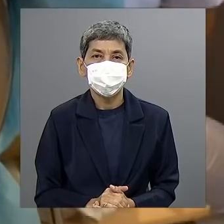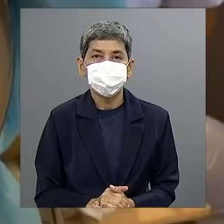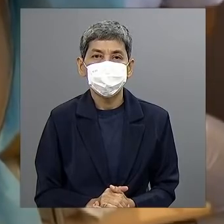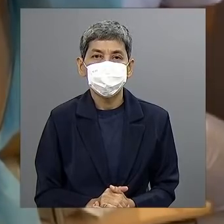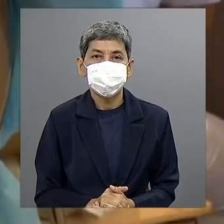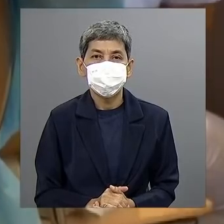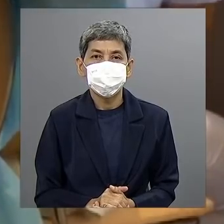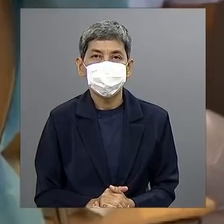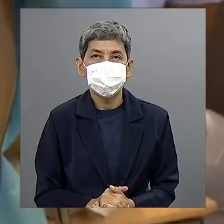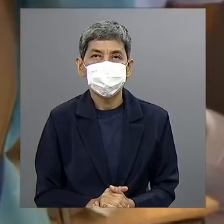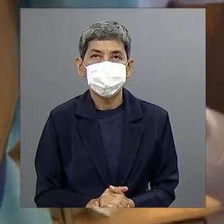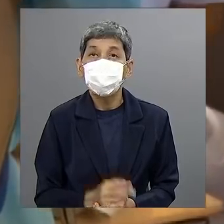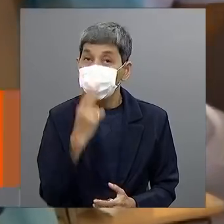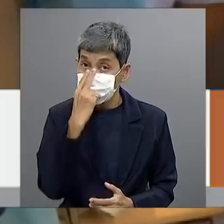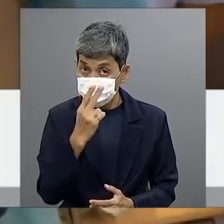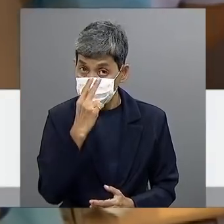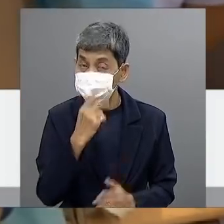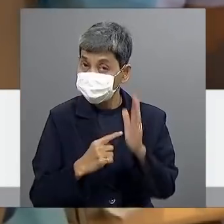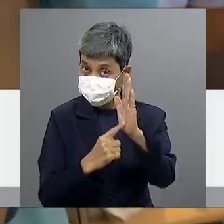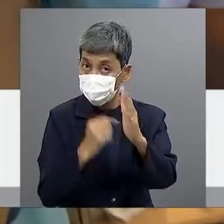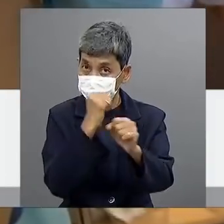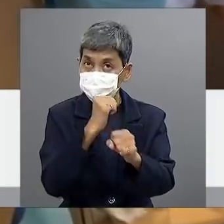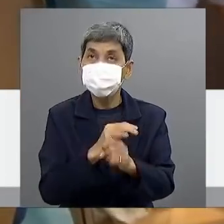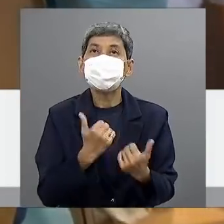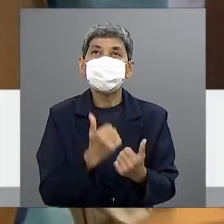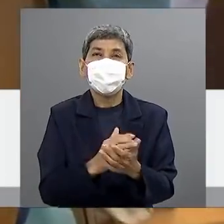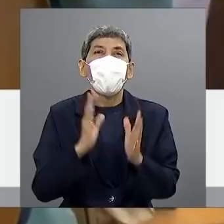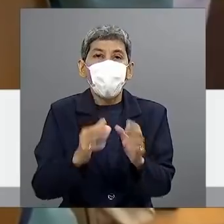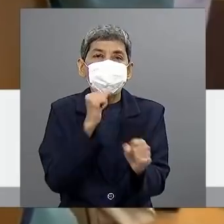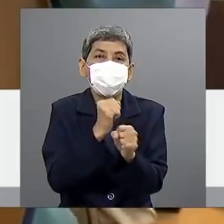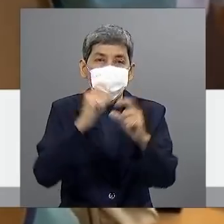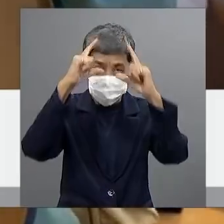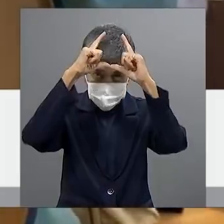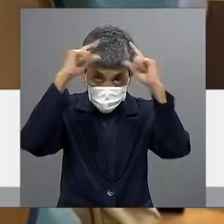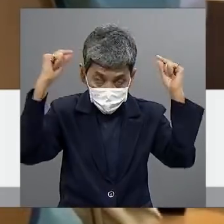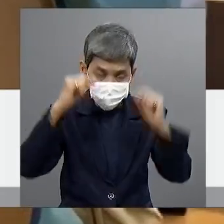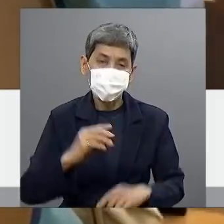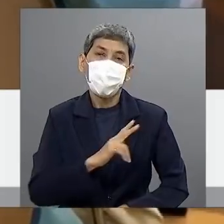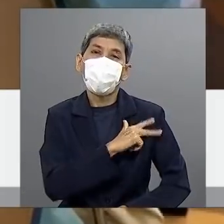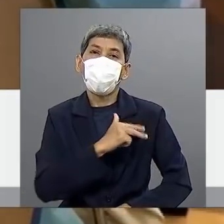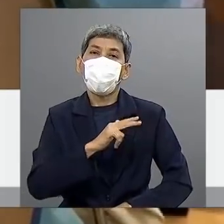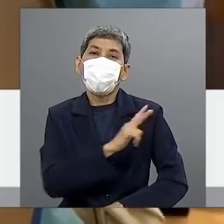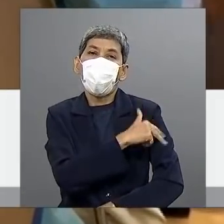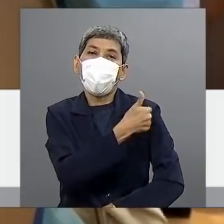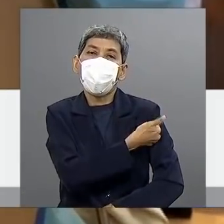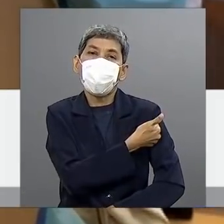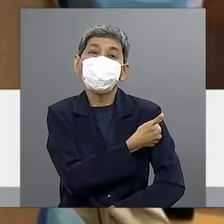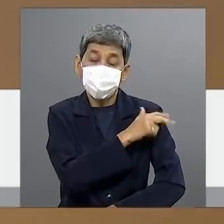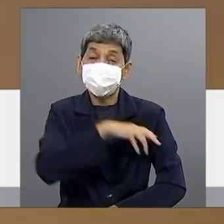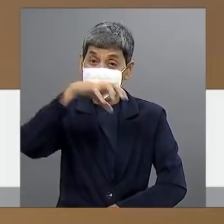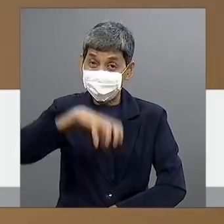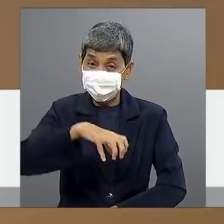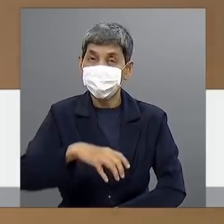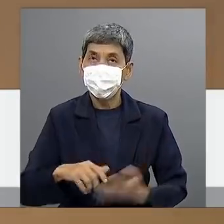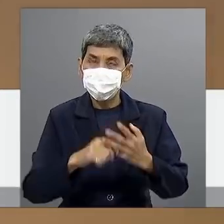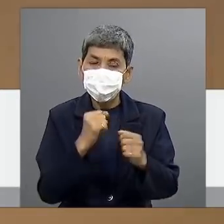นี่ก็เป็นภาพบรรยากาศตอนที่ทีมเจ้าหน้าที่พยาบาลของโรงพยาบาลจุฬาภรณ์ราชวิทยาลัยจุฬาภรณ์ต้องกอดเพื่อปลอบให้กำ